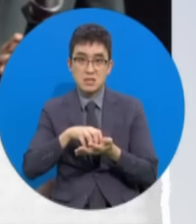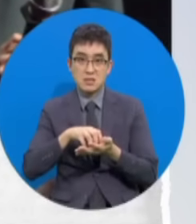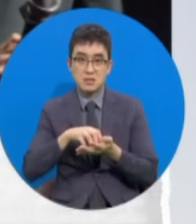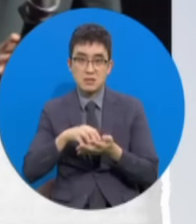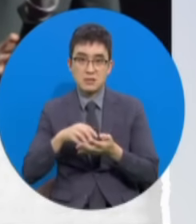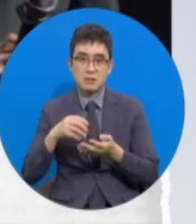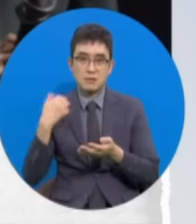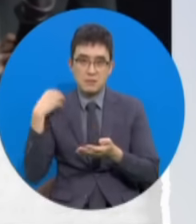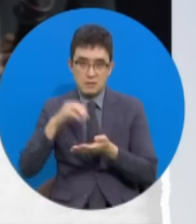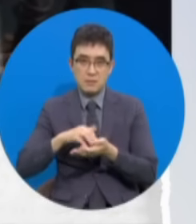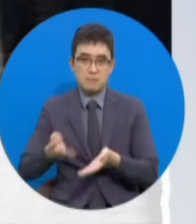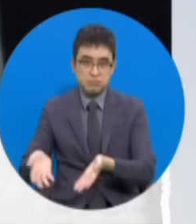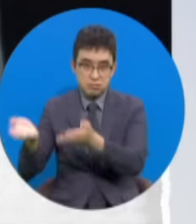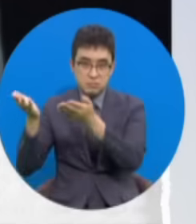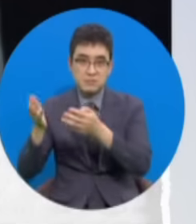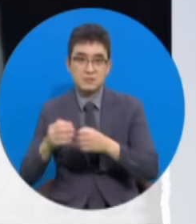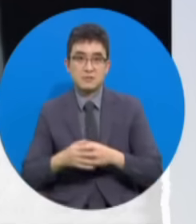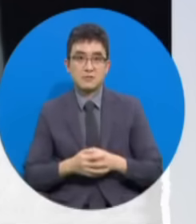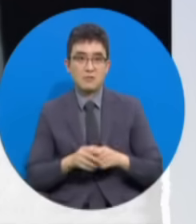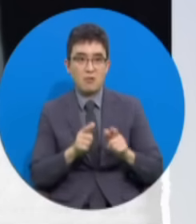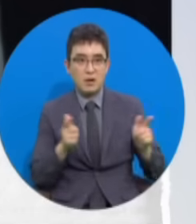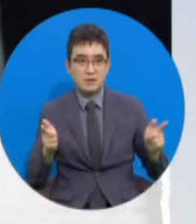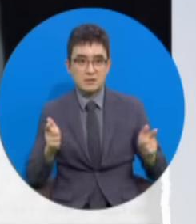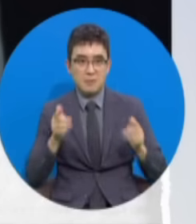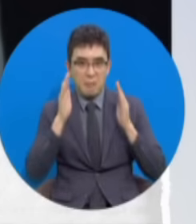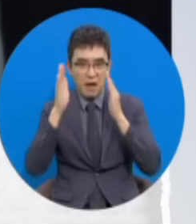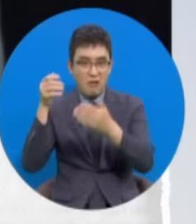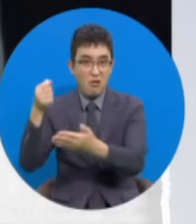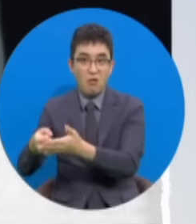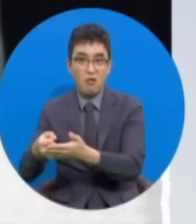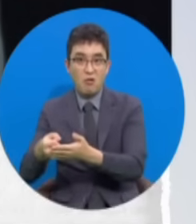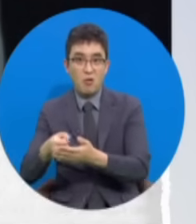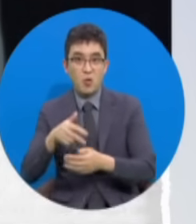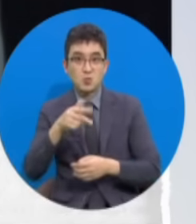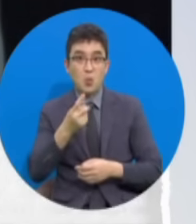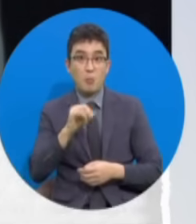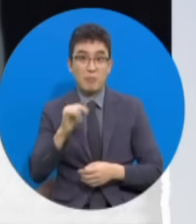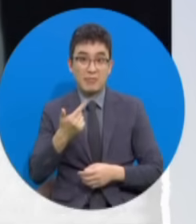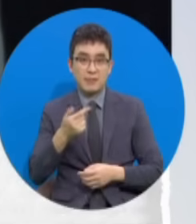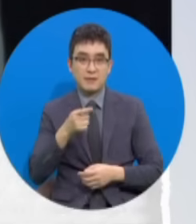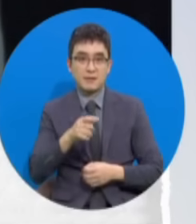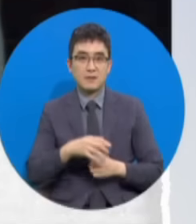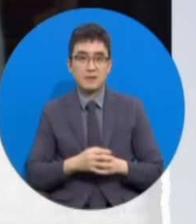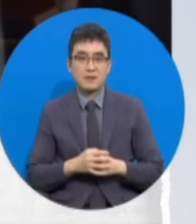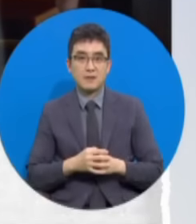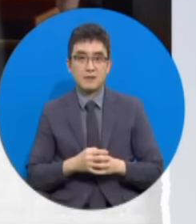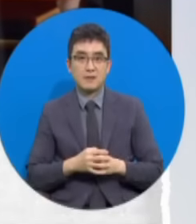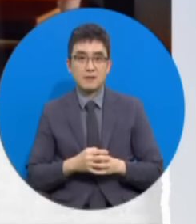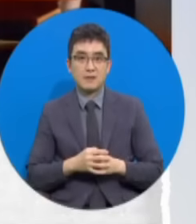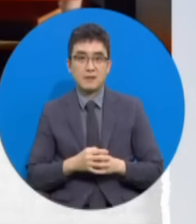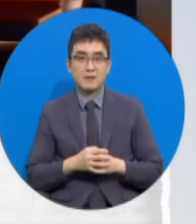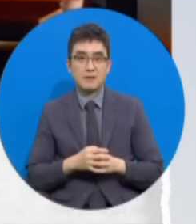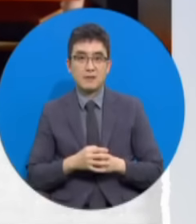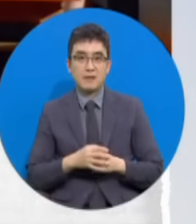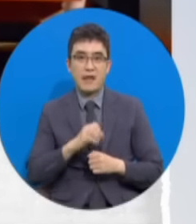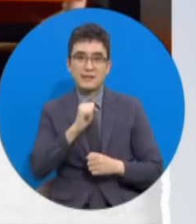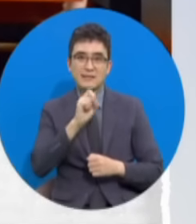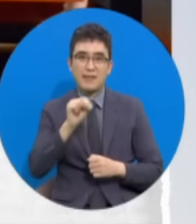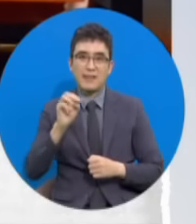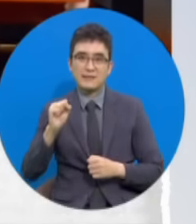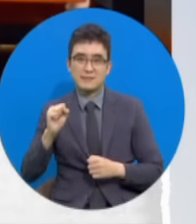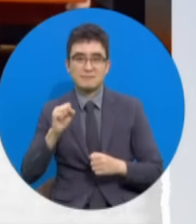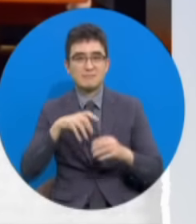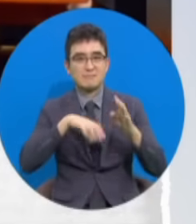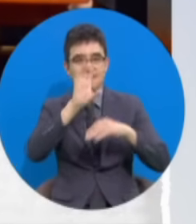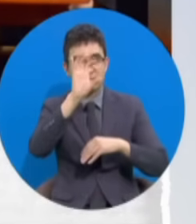통해서 어떻게 하기로 방향이 정해졌다. 그리고 조민 씨는 굉장히 인스타그램이나 SNS를 열심히 하면서 뭐 노래 부르고